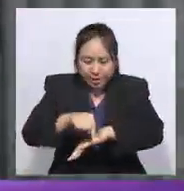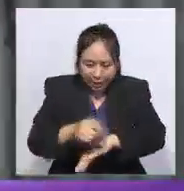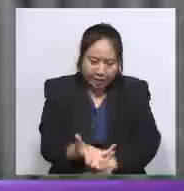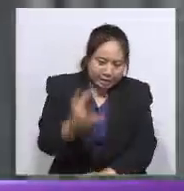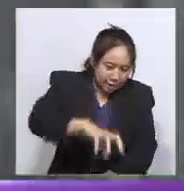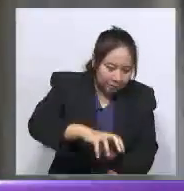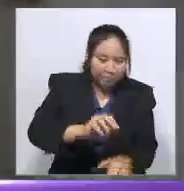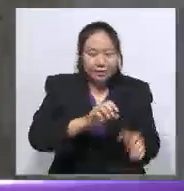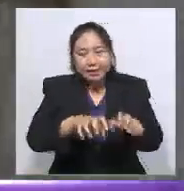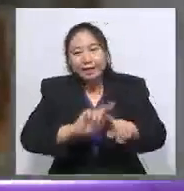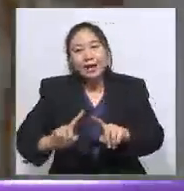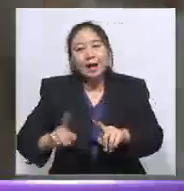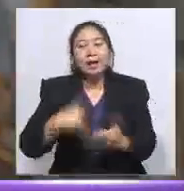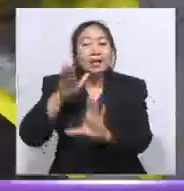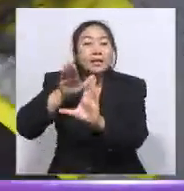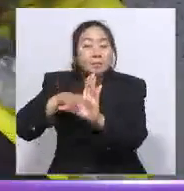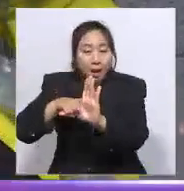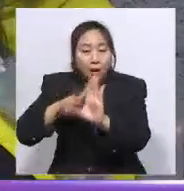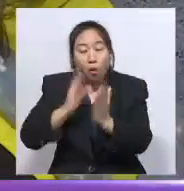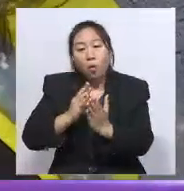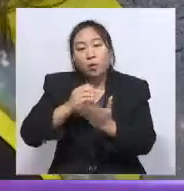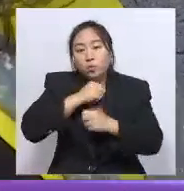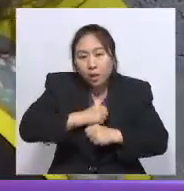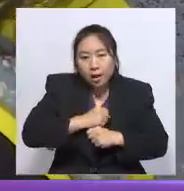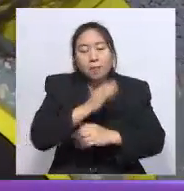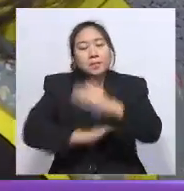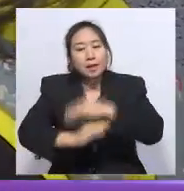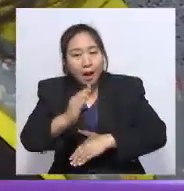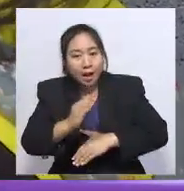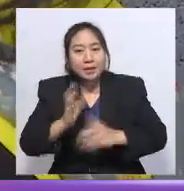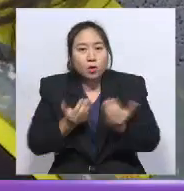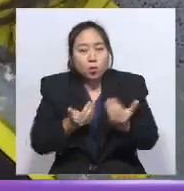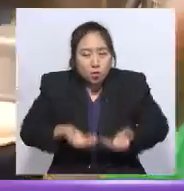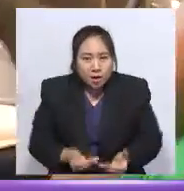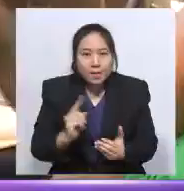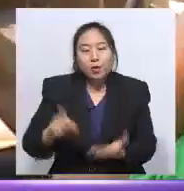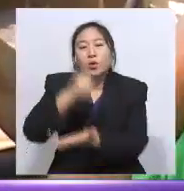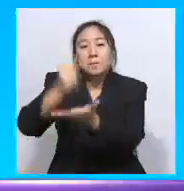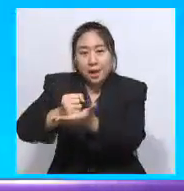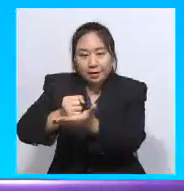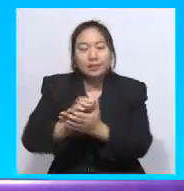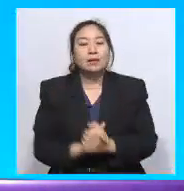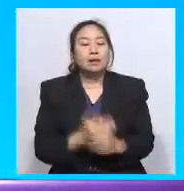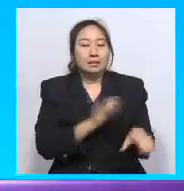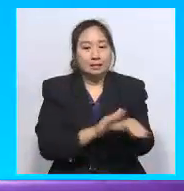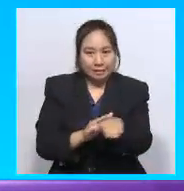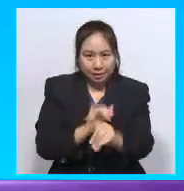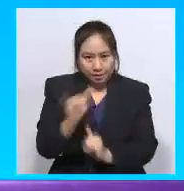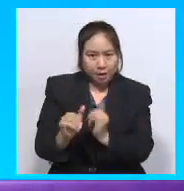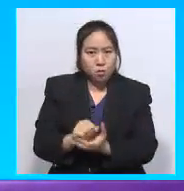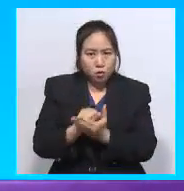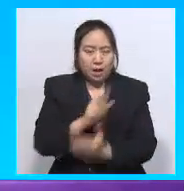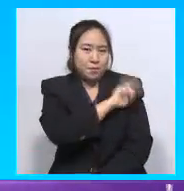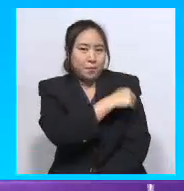ชีพผู้สูงอายุคนพิการและเด็กแรกเกิดแก่คนในชุมชนนะครับอีกทั้งยังเชิญชวนให้เข้ารับบริการหน่วยแพทย์พระราชท